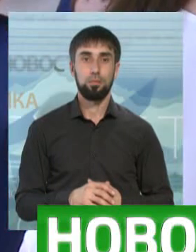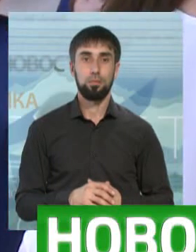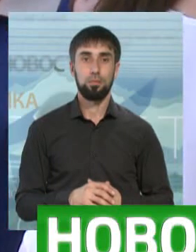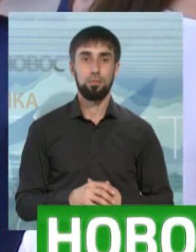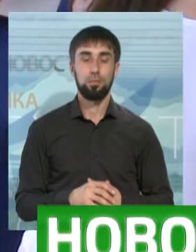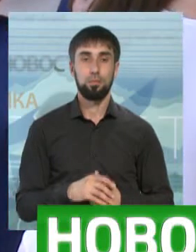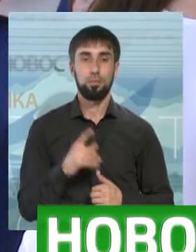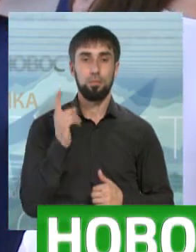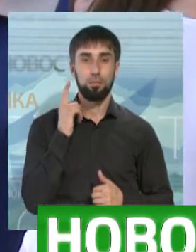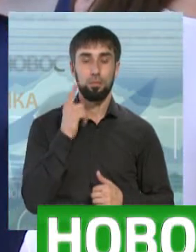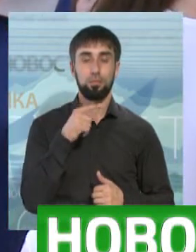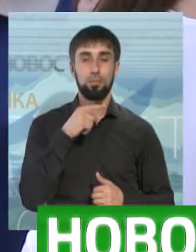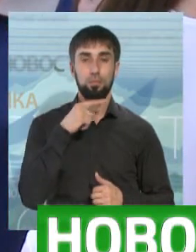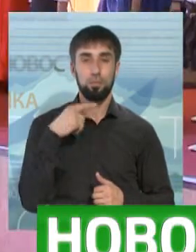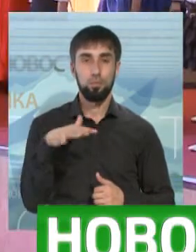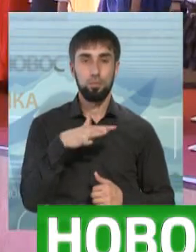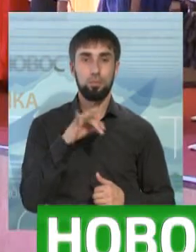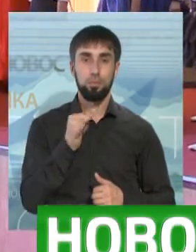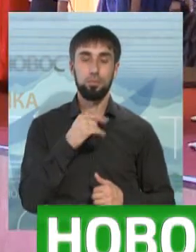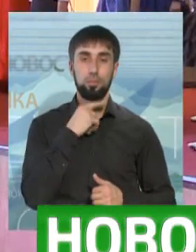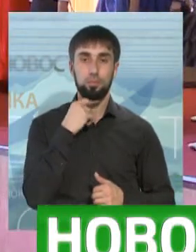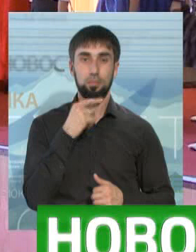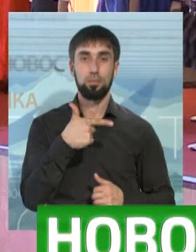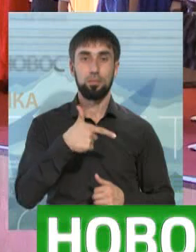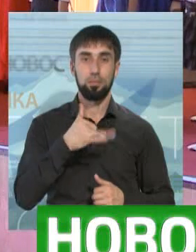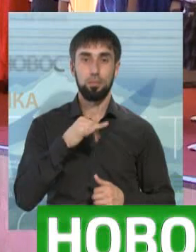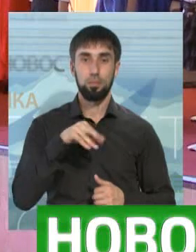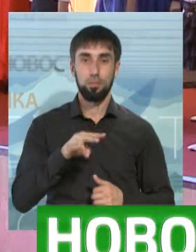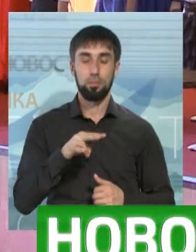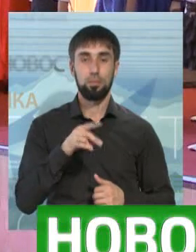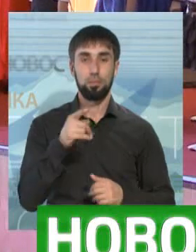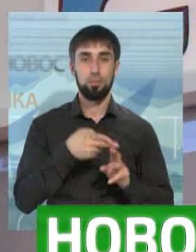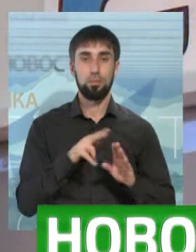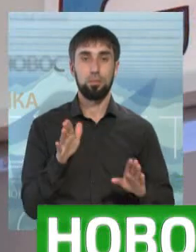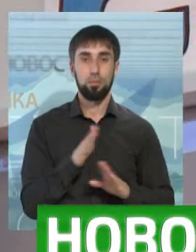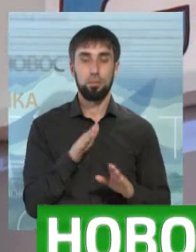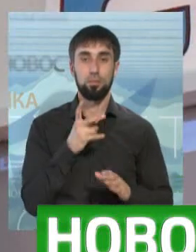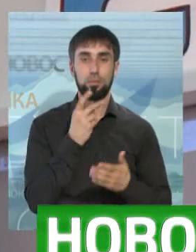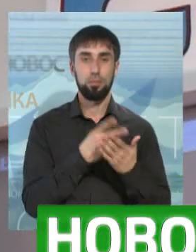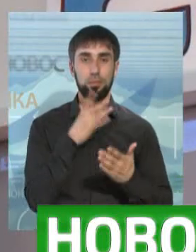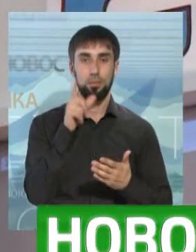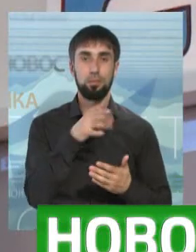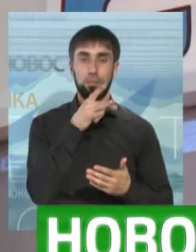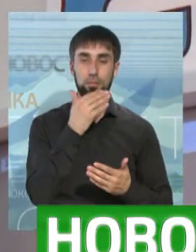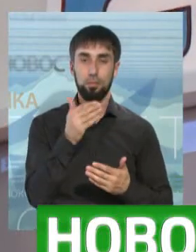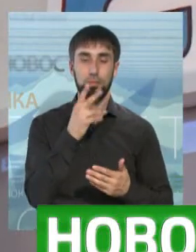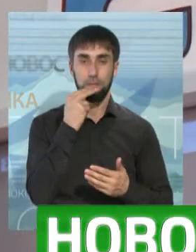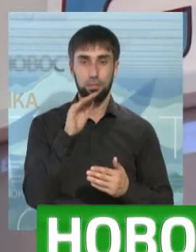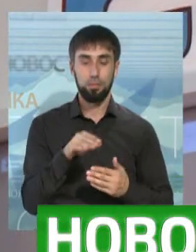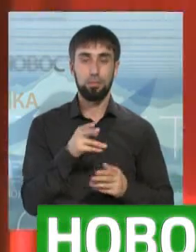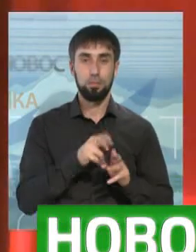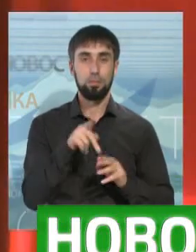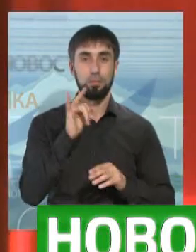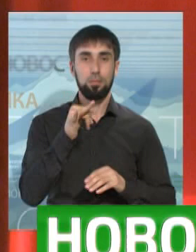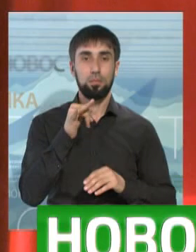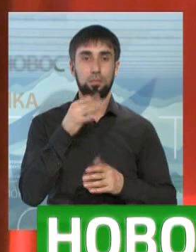Звуки российского и ингушского гимна воспевают сегодня дружно дети, которые, несмотря на свой возраст, ощущают всю торжественность и величие момента. А